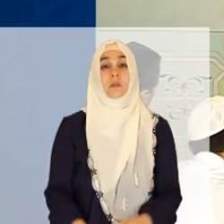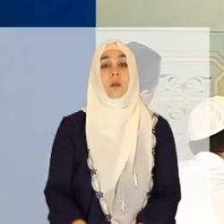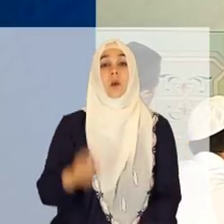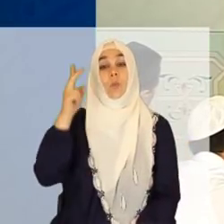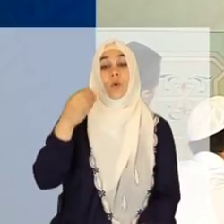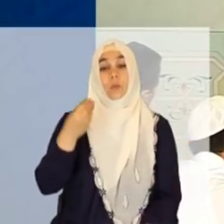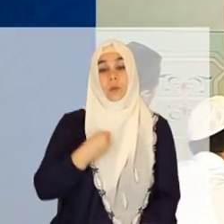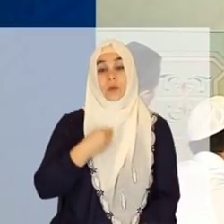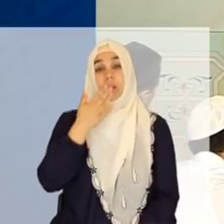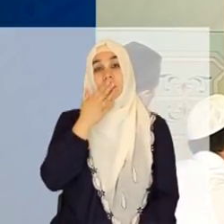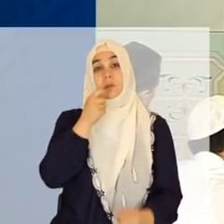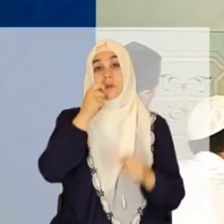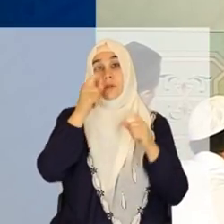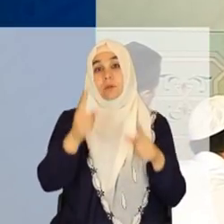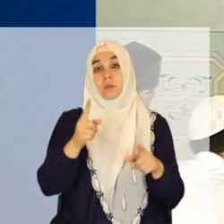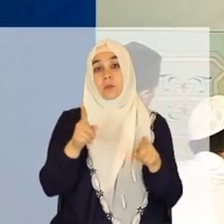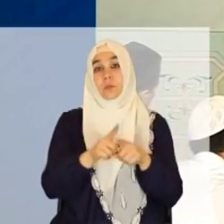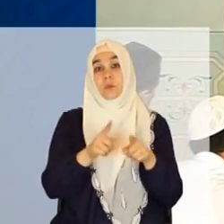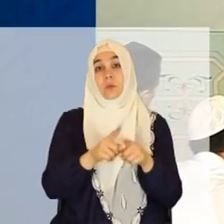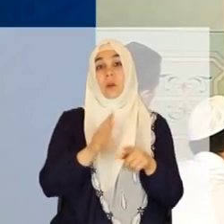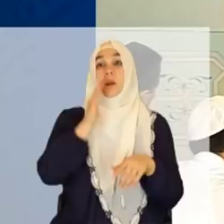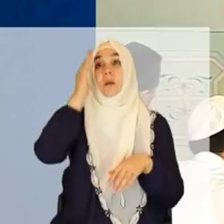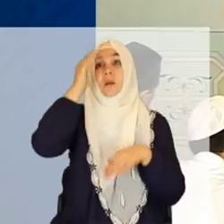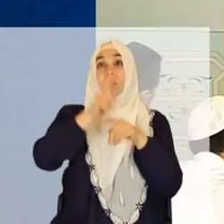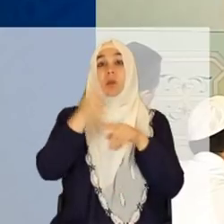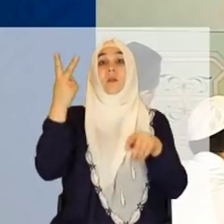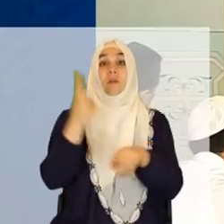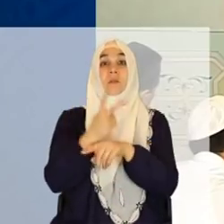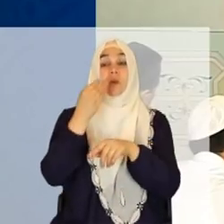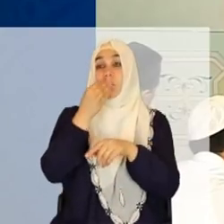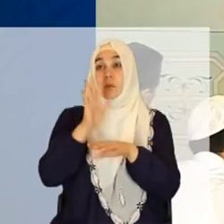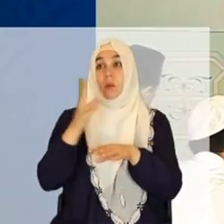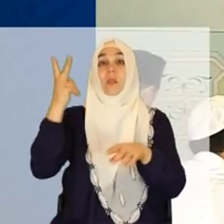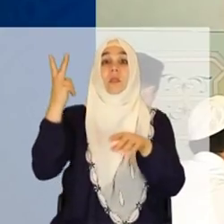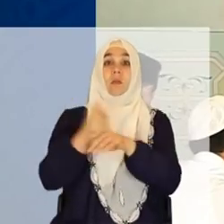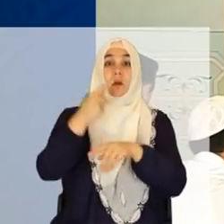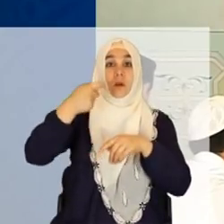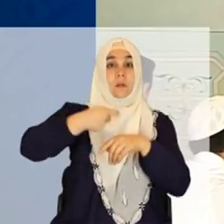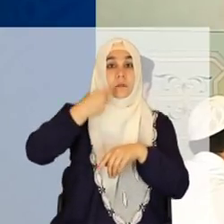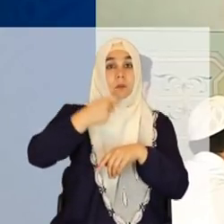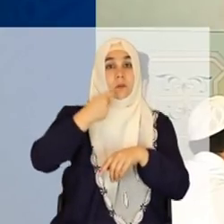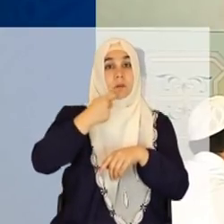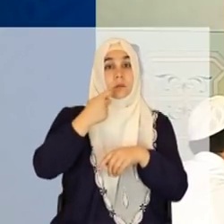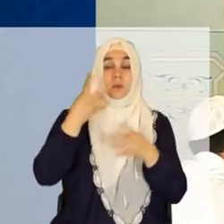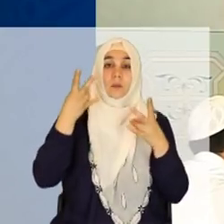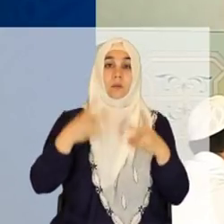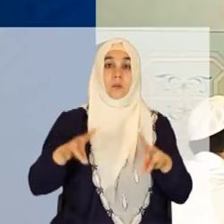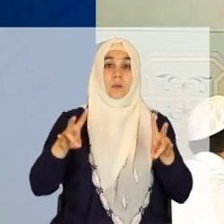Xudo berdi endi og'zim ochildi deb, u kunduzgiga yana ikki barobarini tanovvur